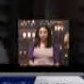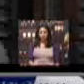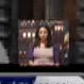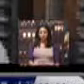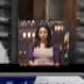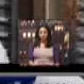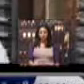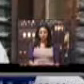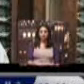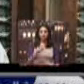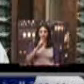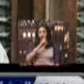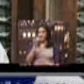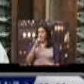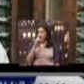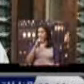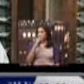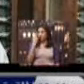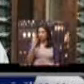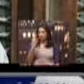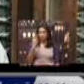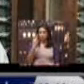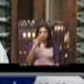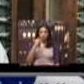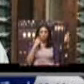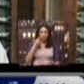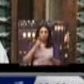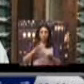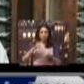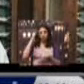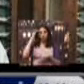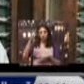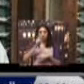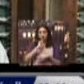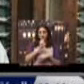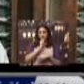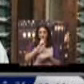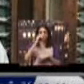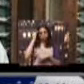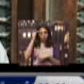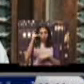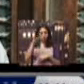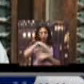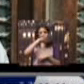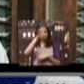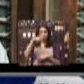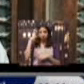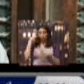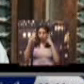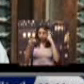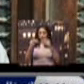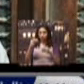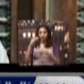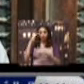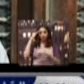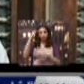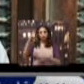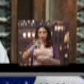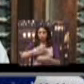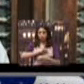بعد ثلاث شهور من عرض محمد ومحمود بشكر البرنامج وبنشكر كل من تعاطف مع محمد ومحمود واتبرع